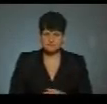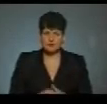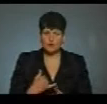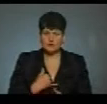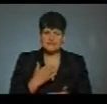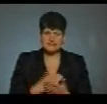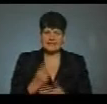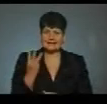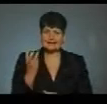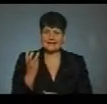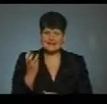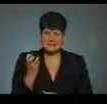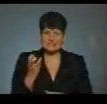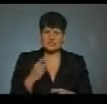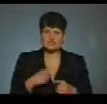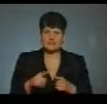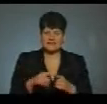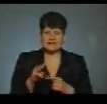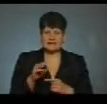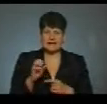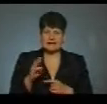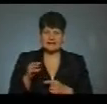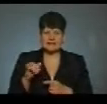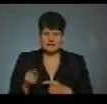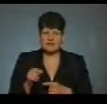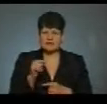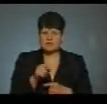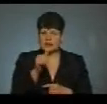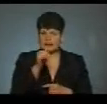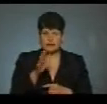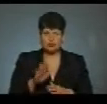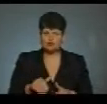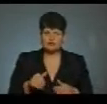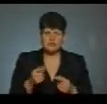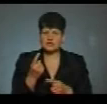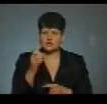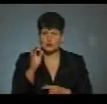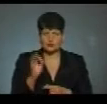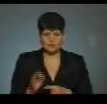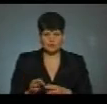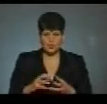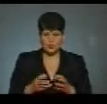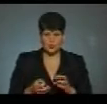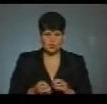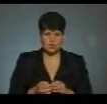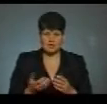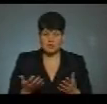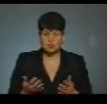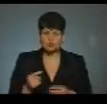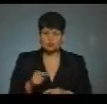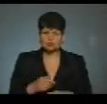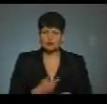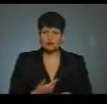є 300 швидких тестів, однак вони не можуть дати 100% результату, тому